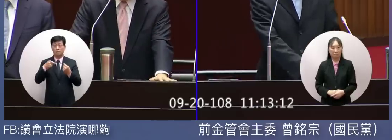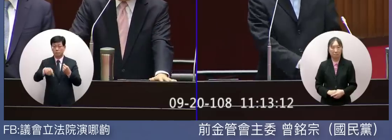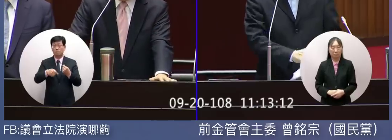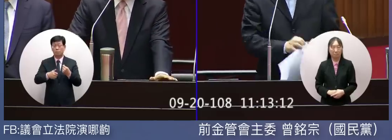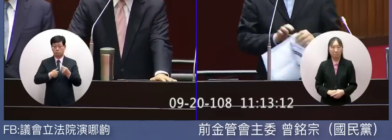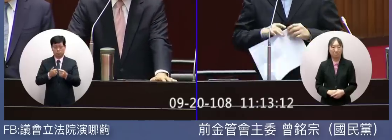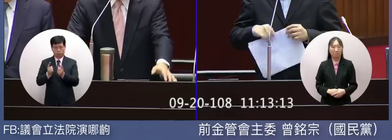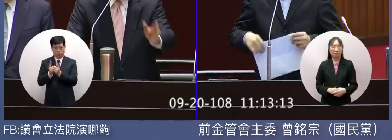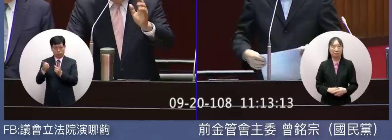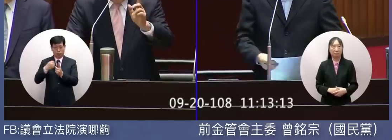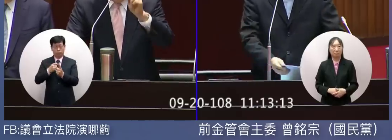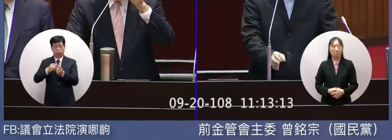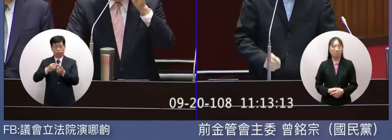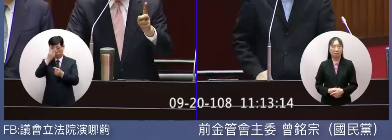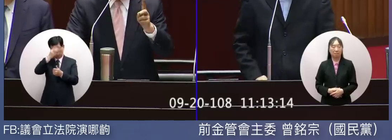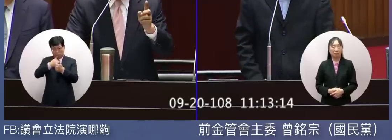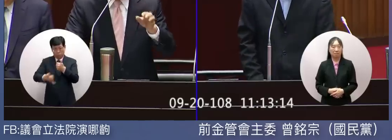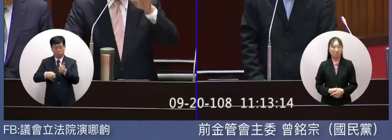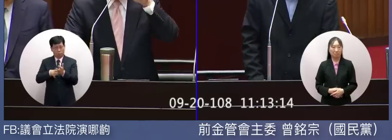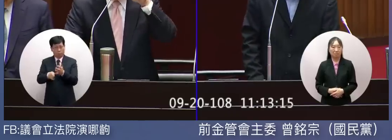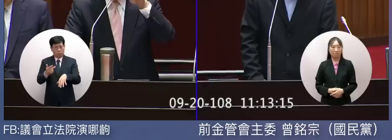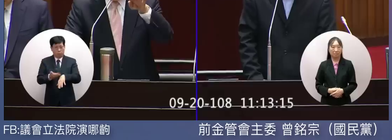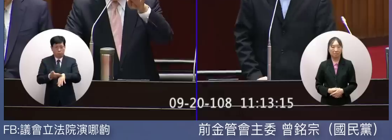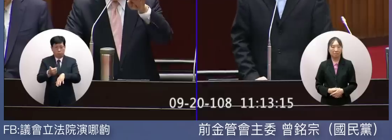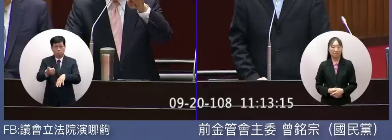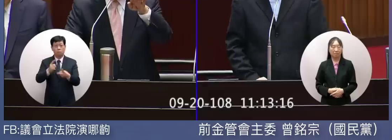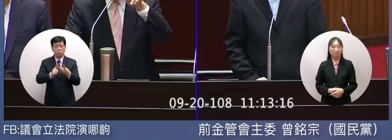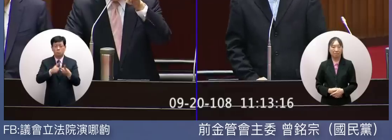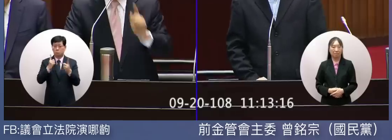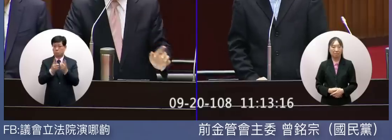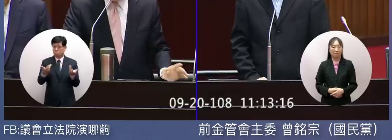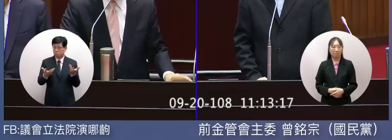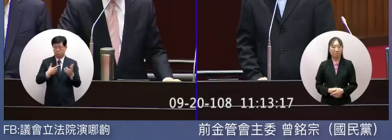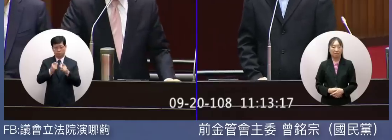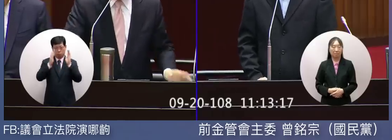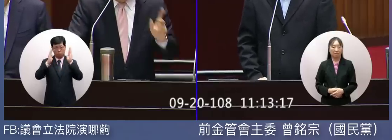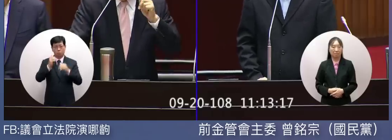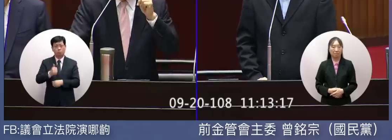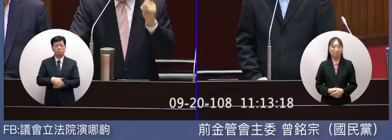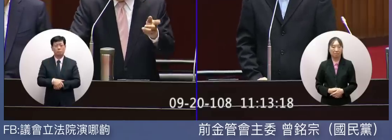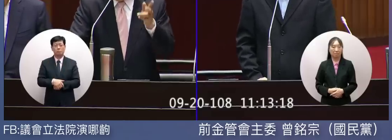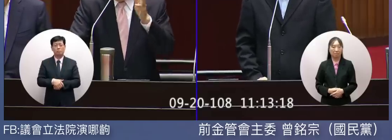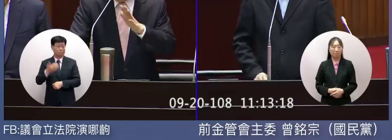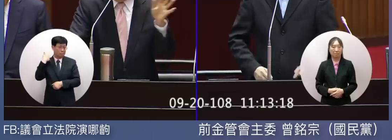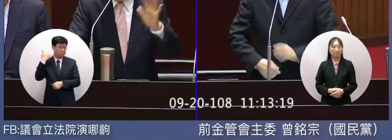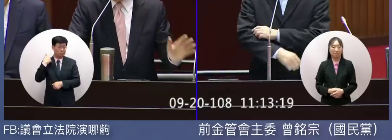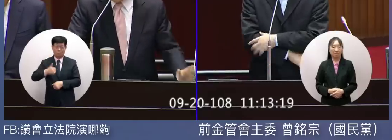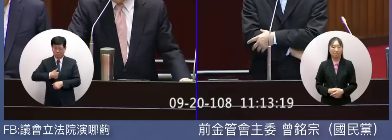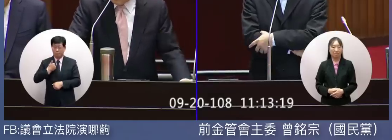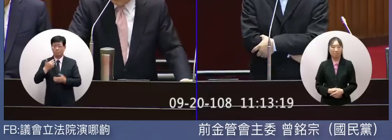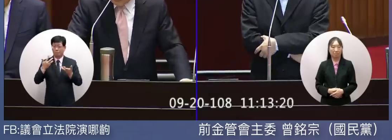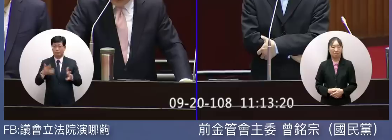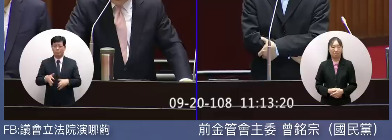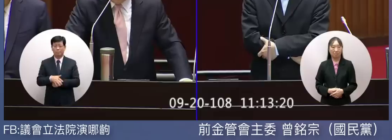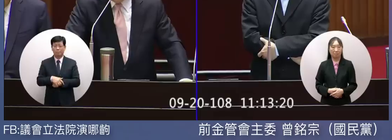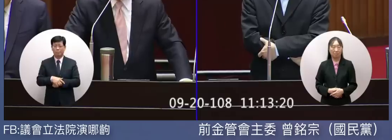非常肯定佩服曾委员专业，同时在处理事情上的公正。那当年很多的这